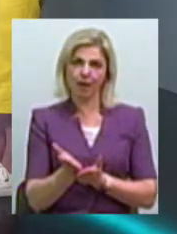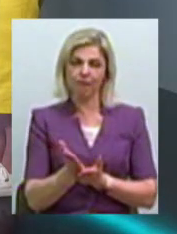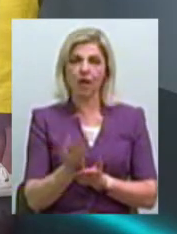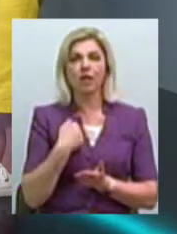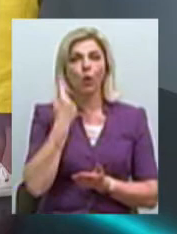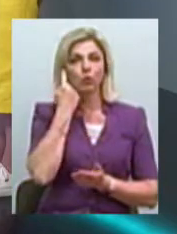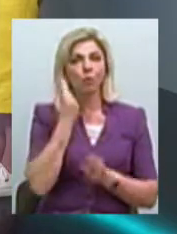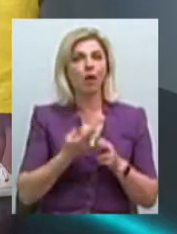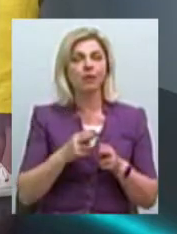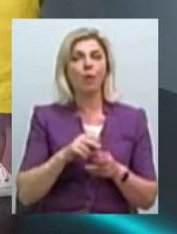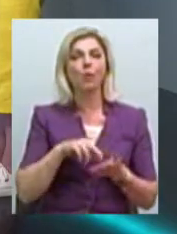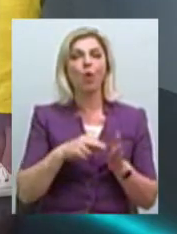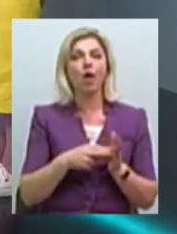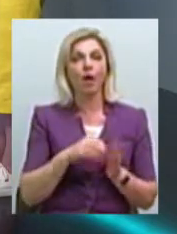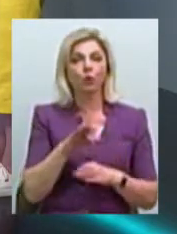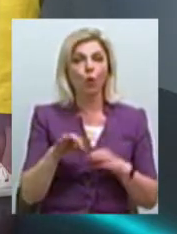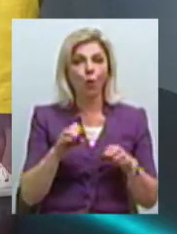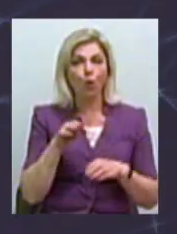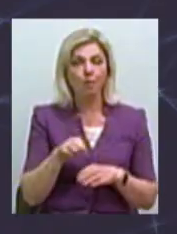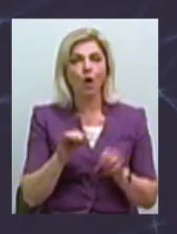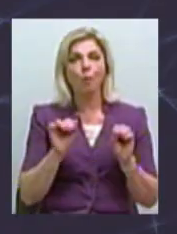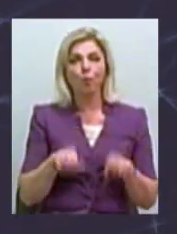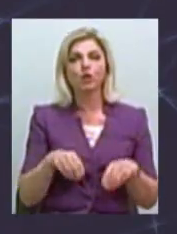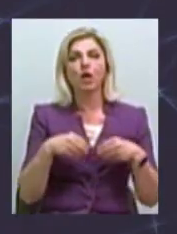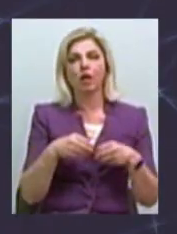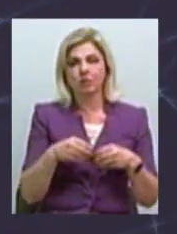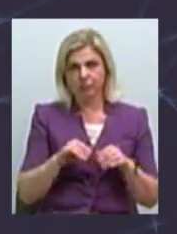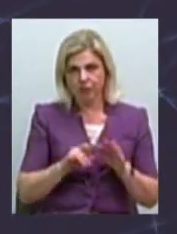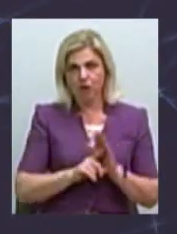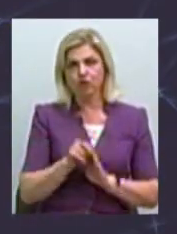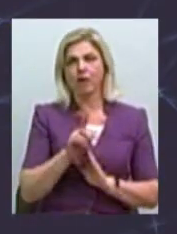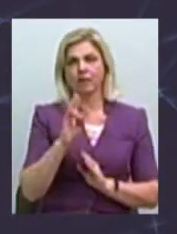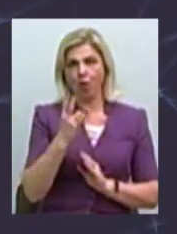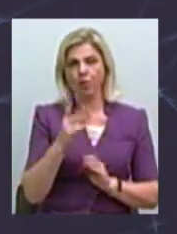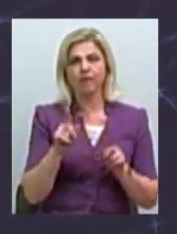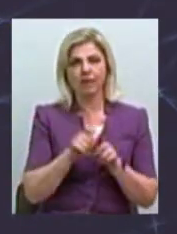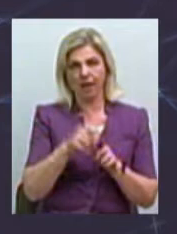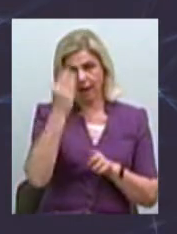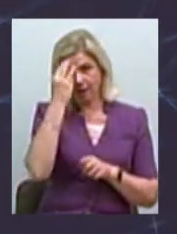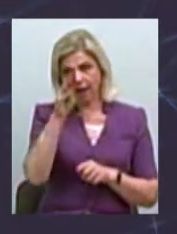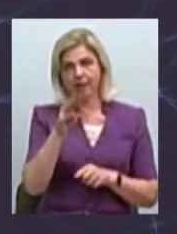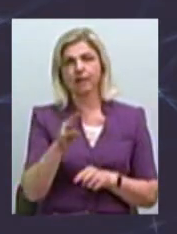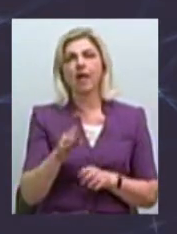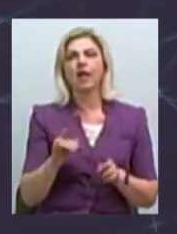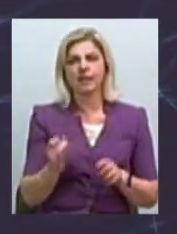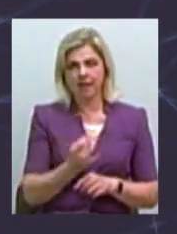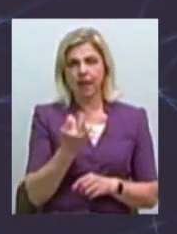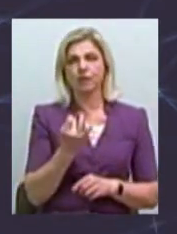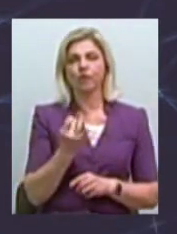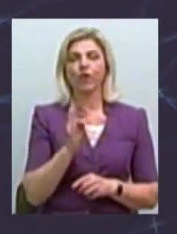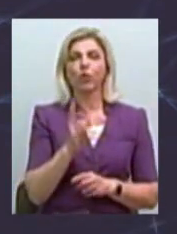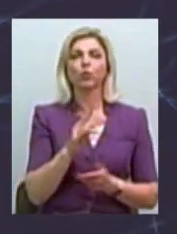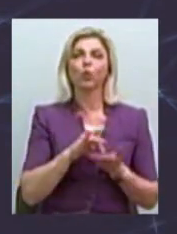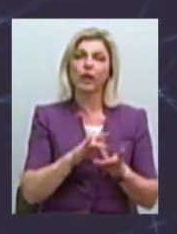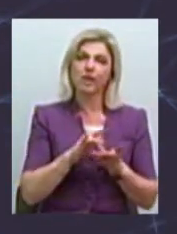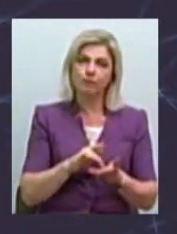этим проектом мы сможем задать в Николаеве такой тренд именно интереса к туризму,